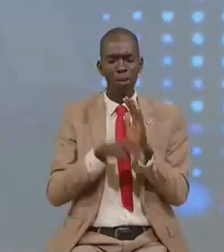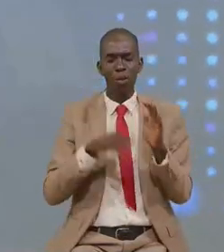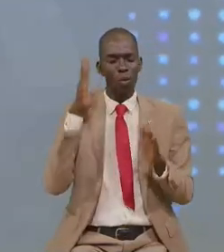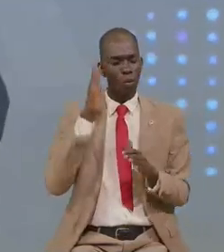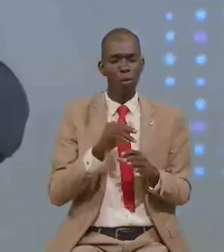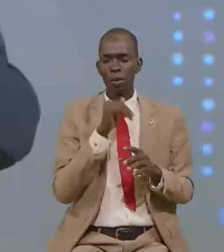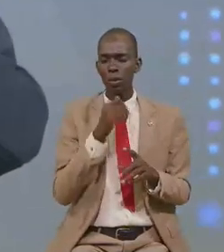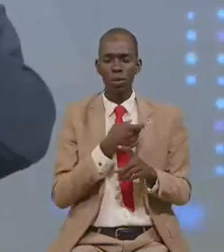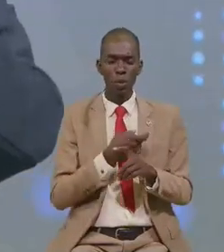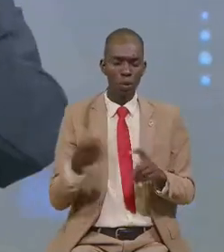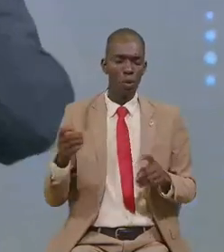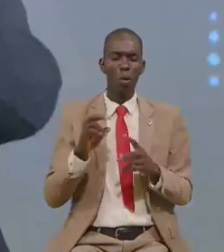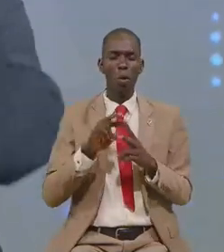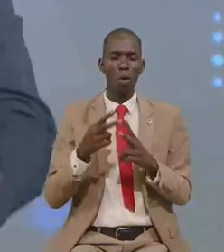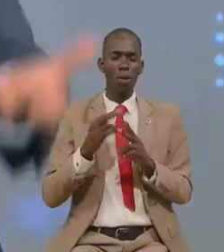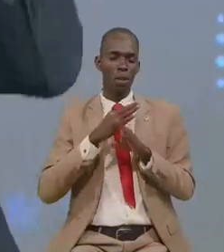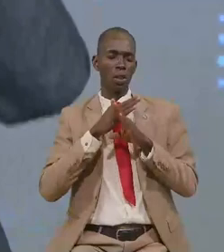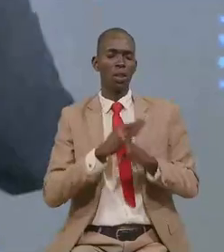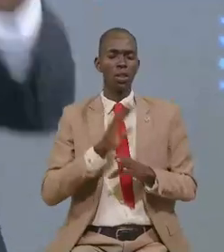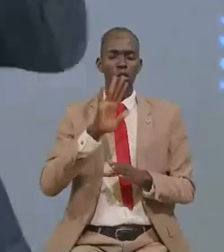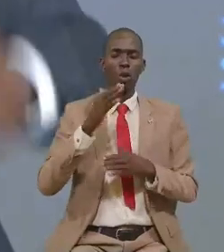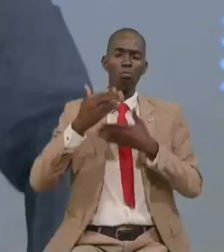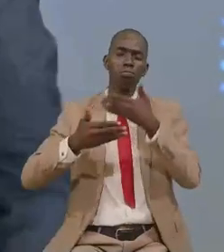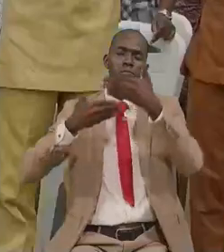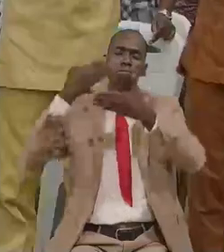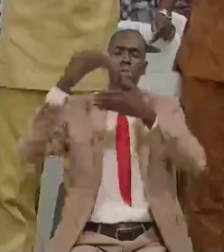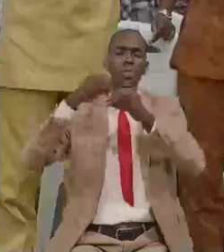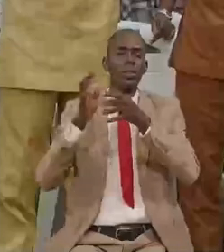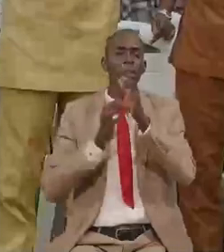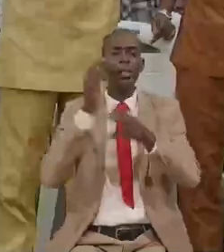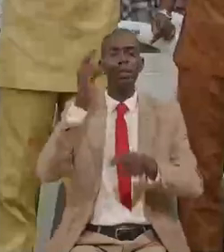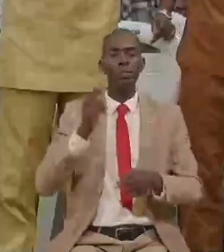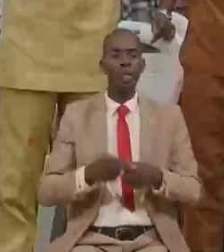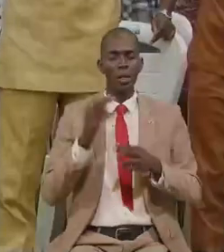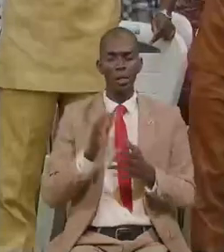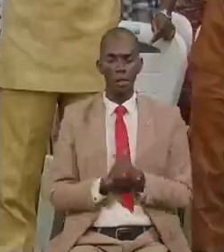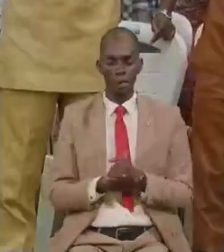pas te nuire ou entraver ton progrès au nom de Jésus.